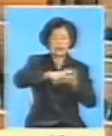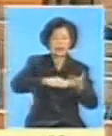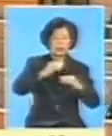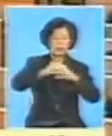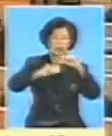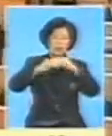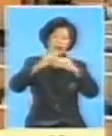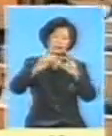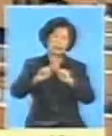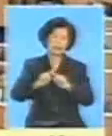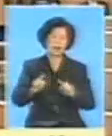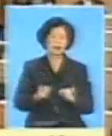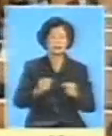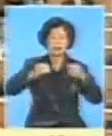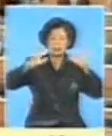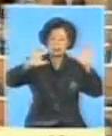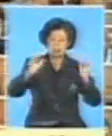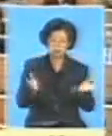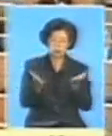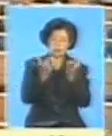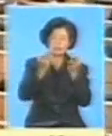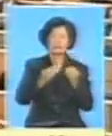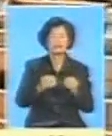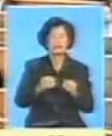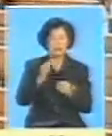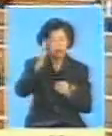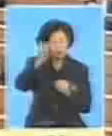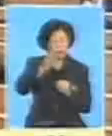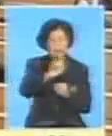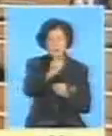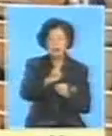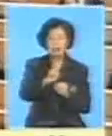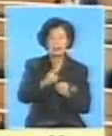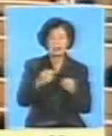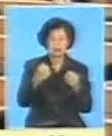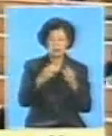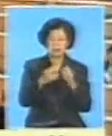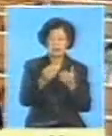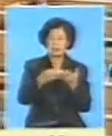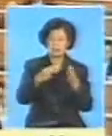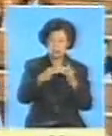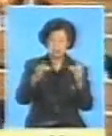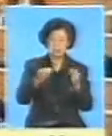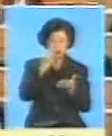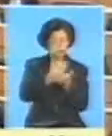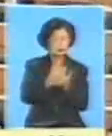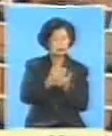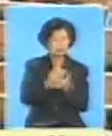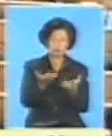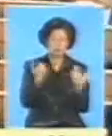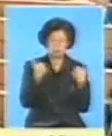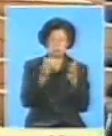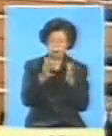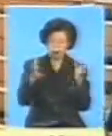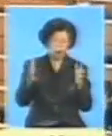เรื่องเหล่านี้รัฐจะส่งเสริมบางเรื่องจะส่งเสริมต่อไปหรือไม่บางเรื่องจะต้องยุติไม่งั้นมันก็เยอะไปหมดจนทำอะไรไม่